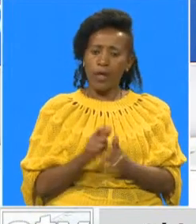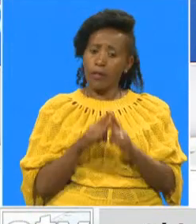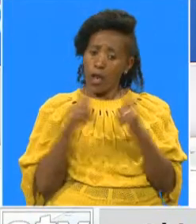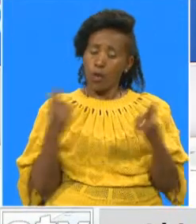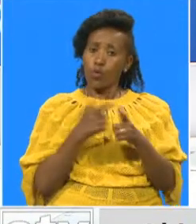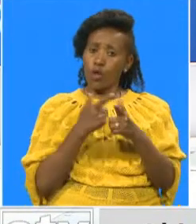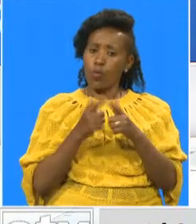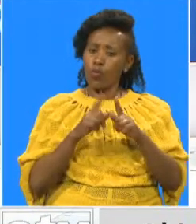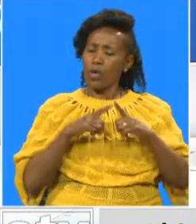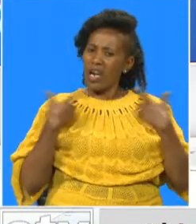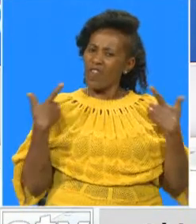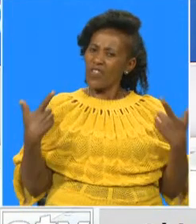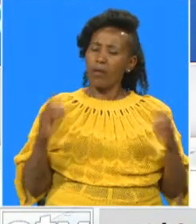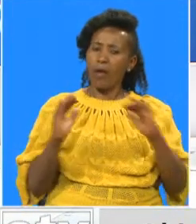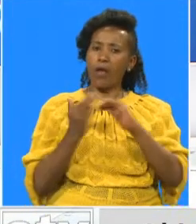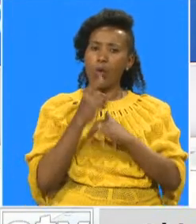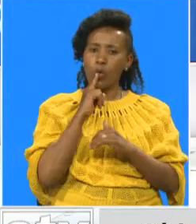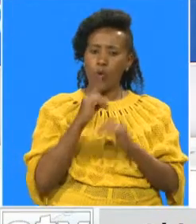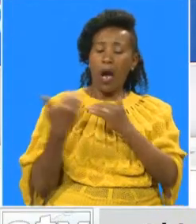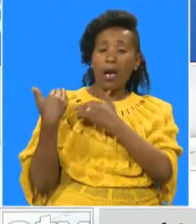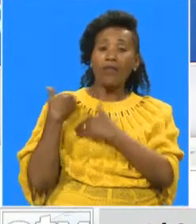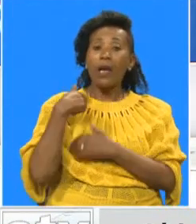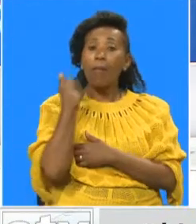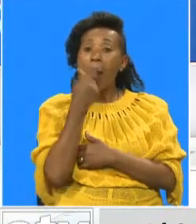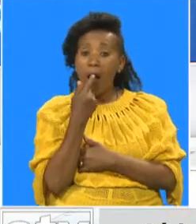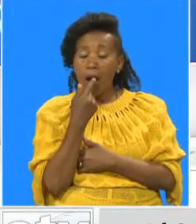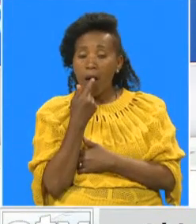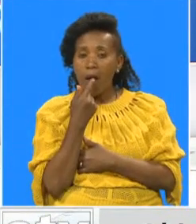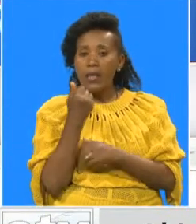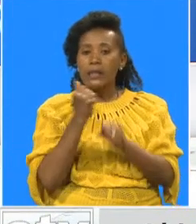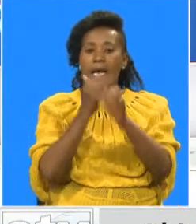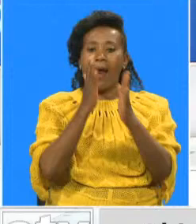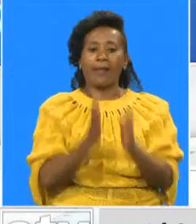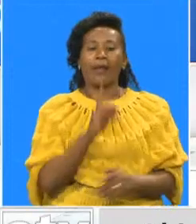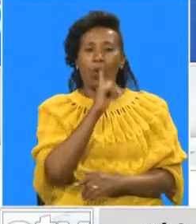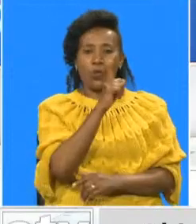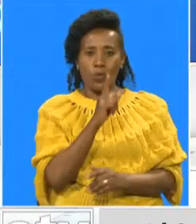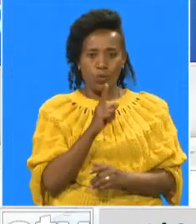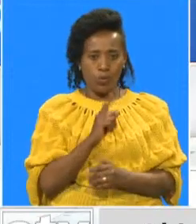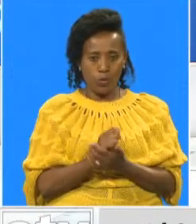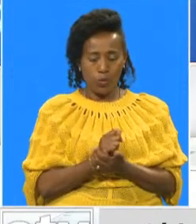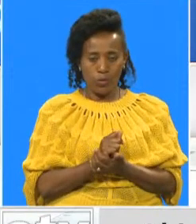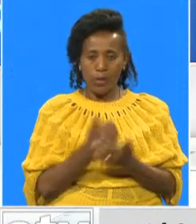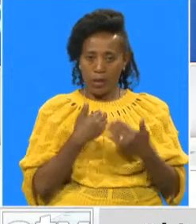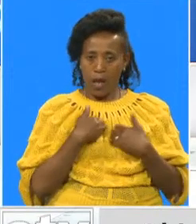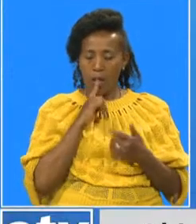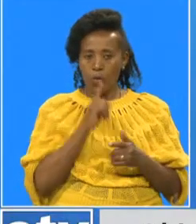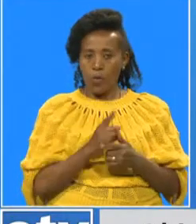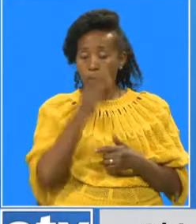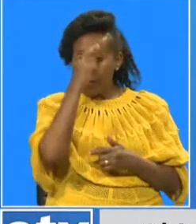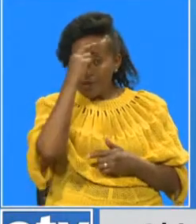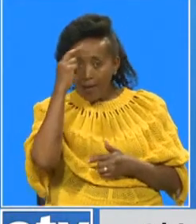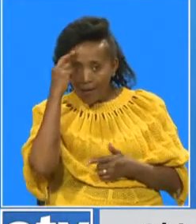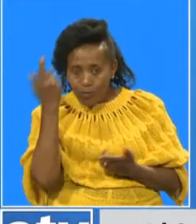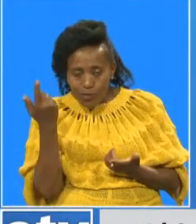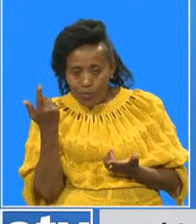ትልቁ እንደውም ከፍተኛው የሆነው ኃላፊነት ሰራተኛም ጋር ነው ያለው። ምክንያቱም